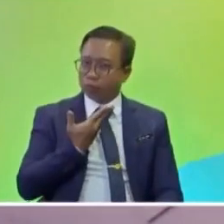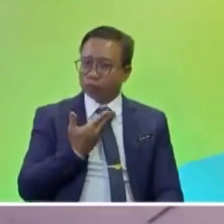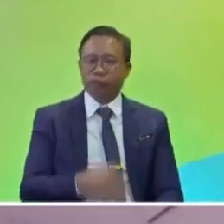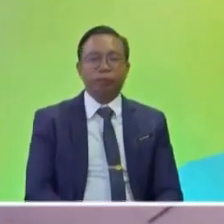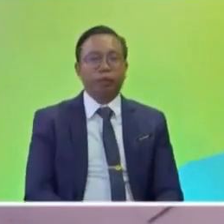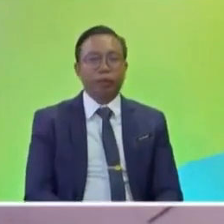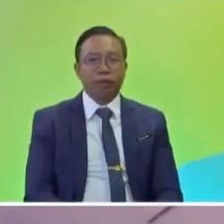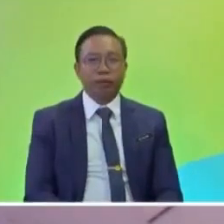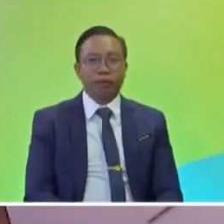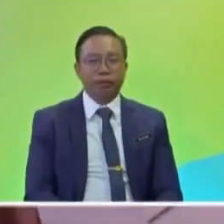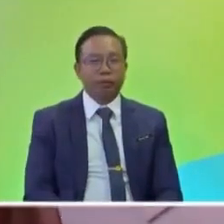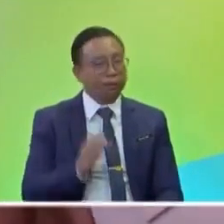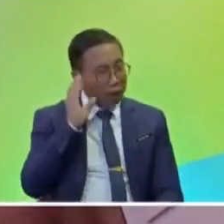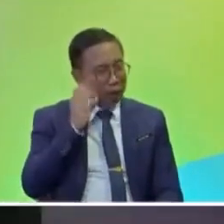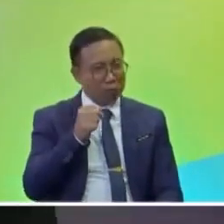tak?